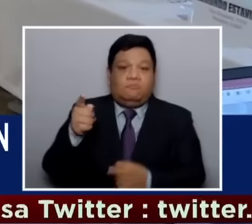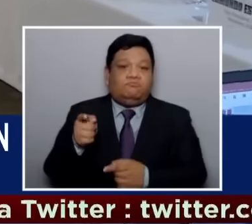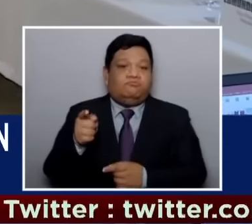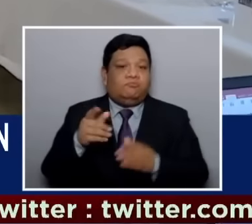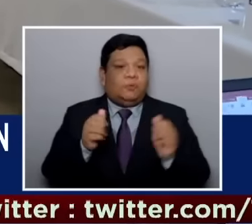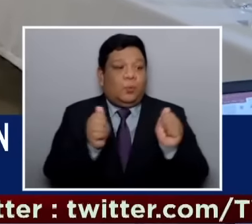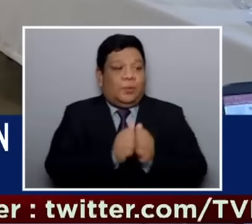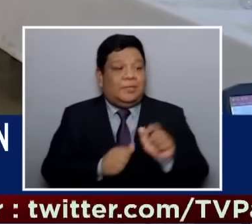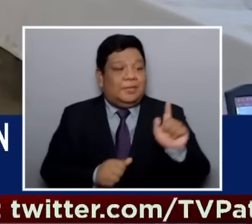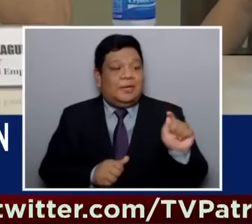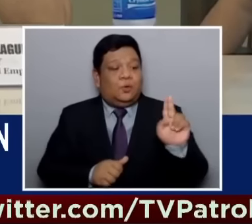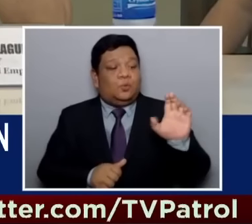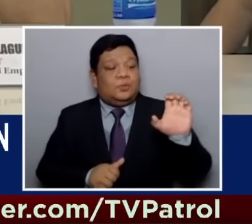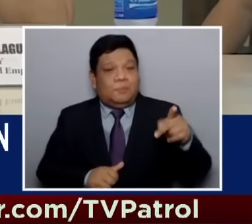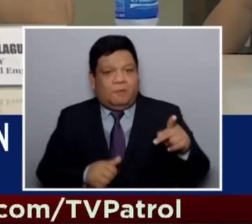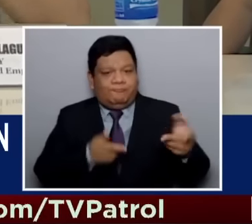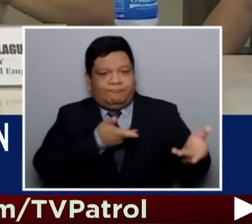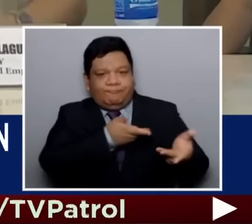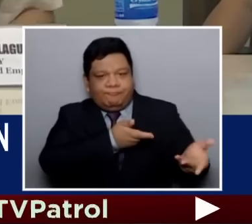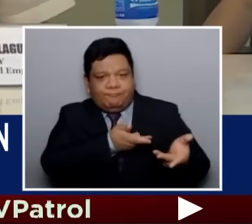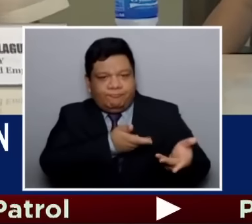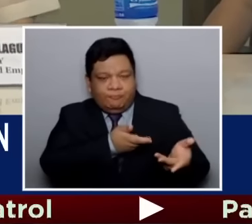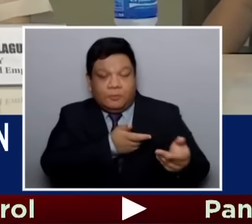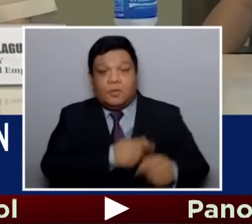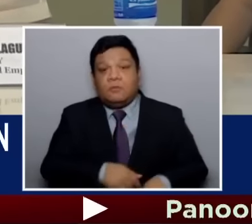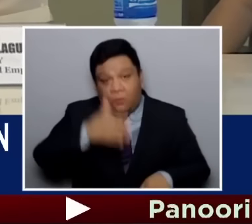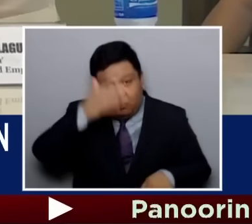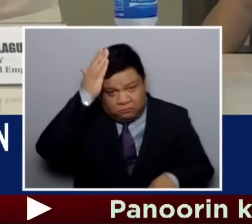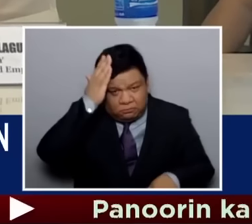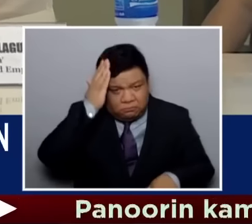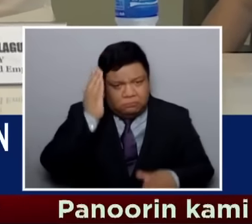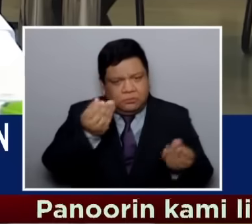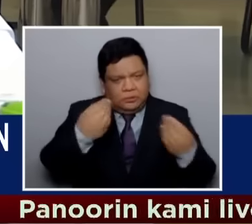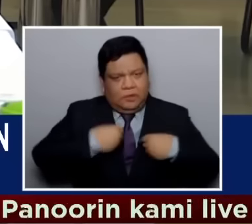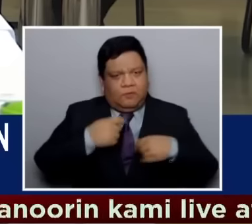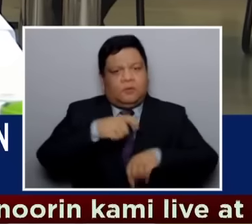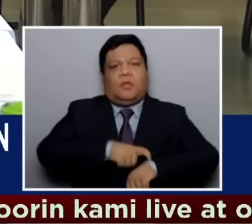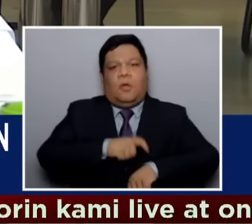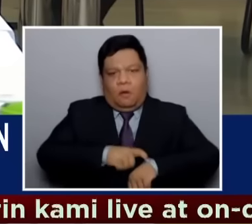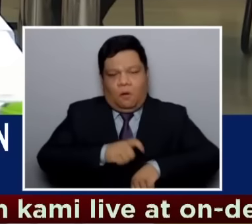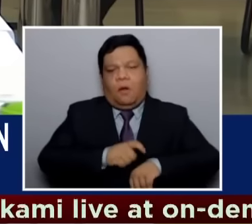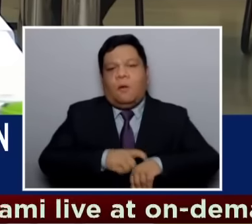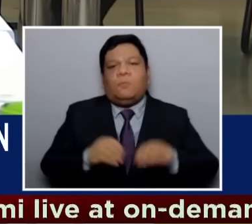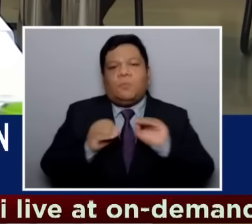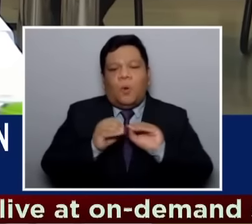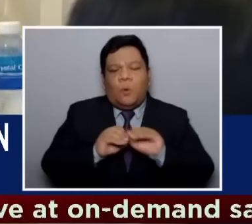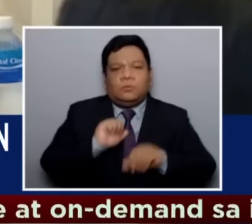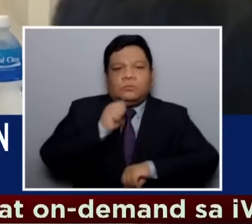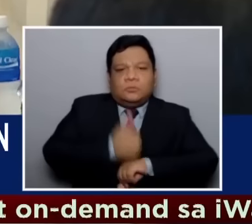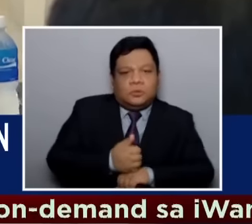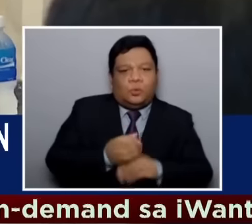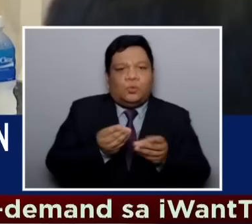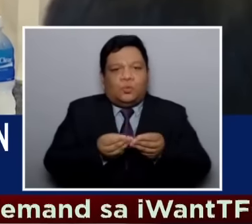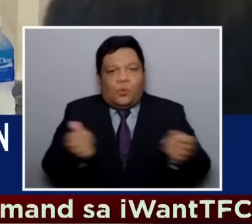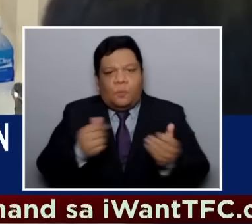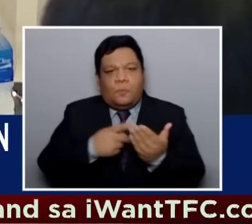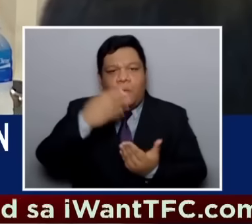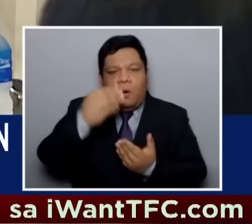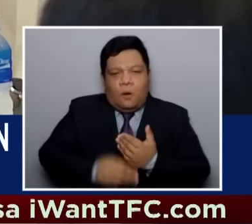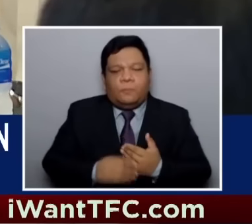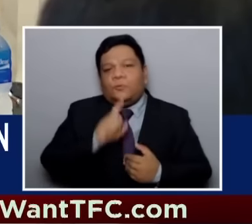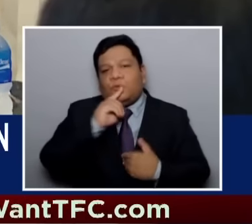Philippines naman ang kaharap. Pakiusap niya, bigyan sila ng pagkakataon na makapagbalangkas ng solusyong magiging